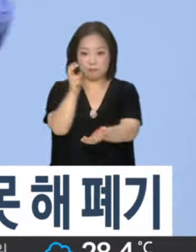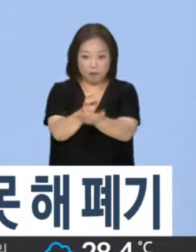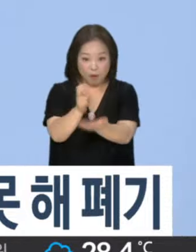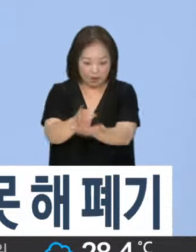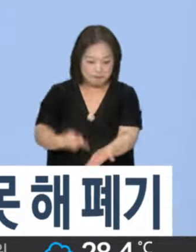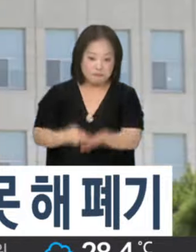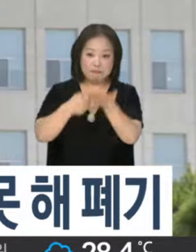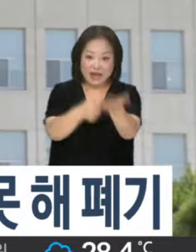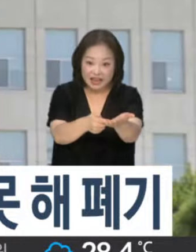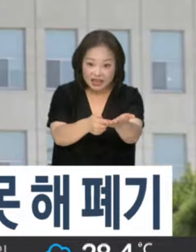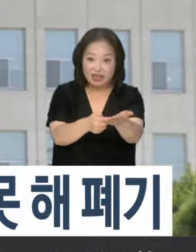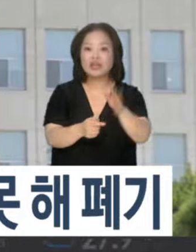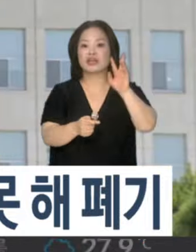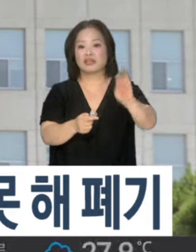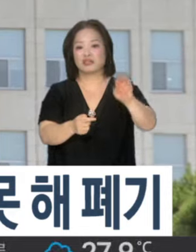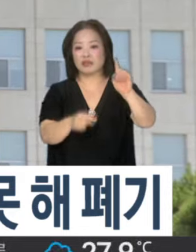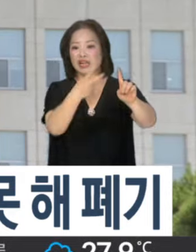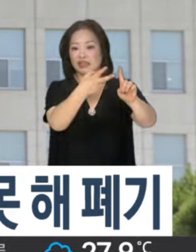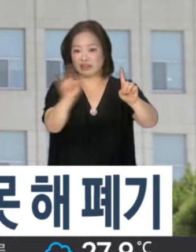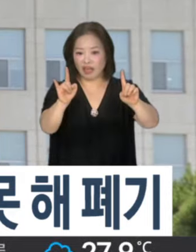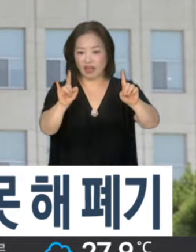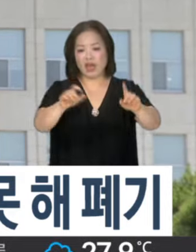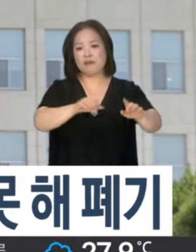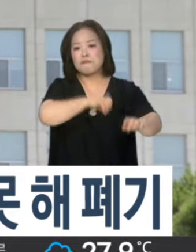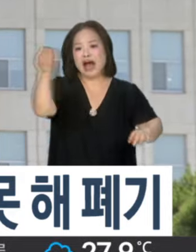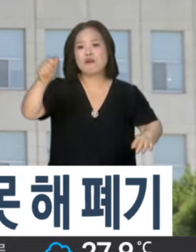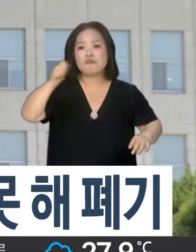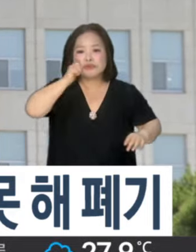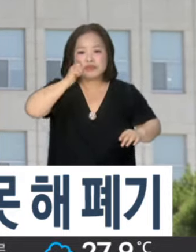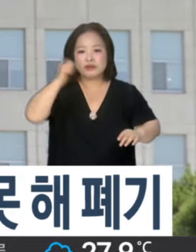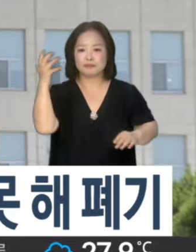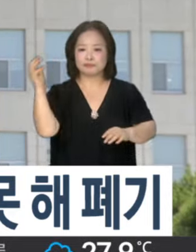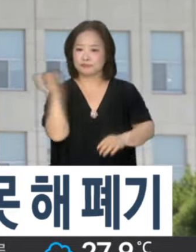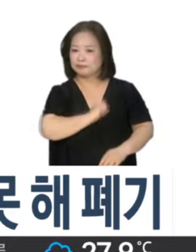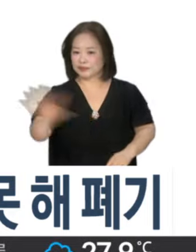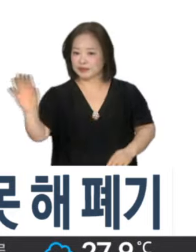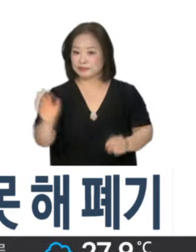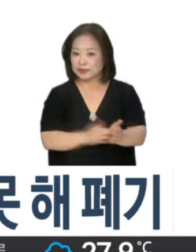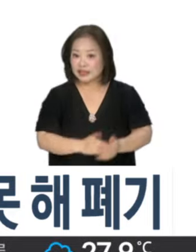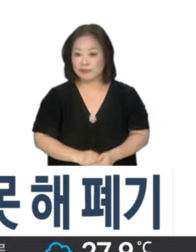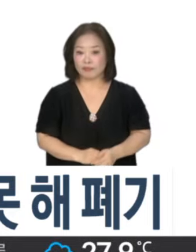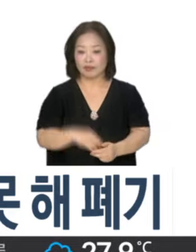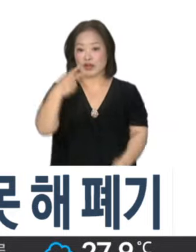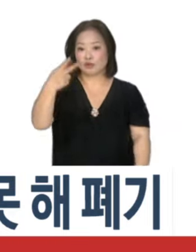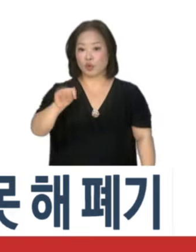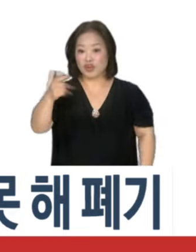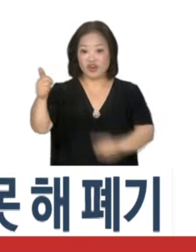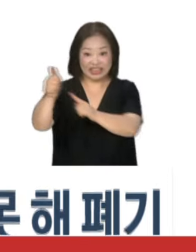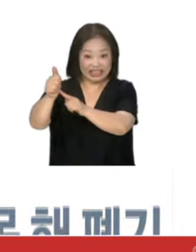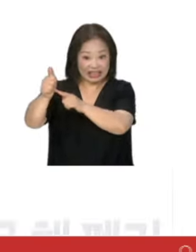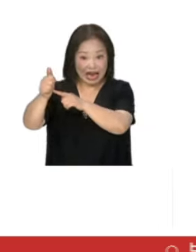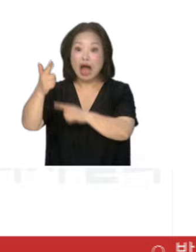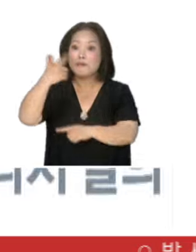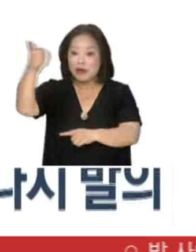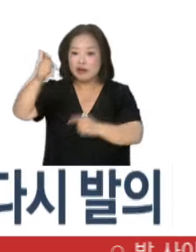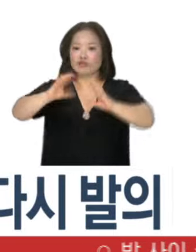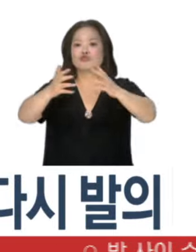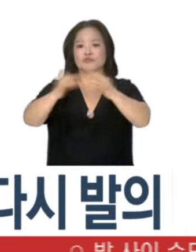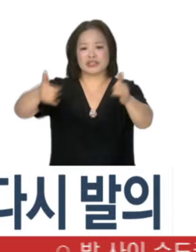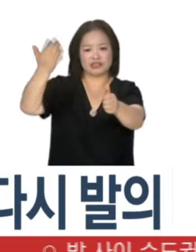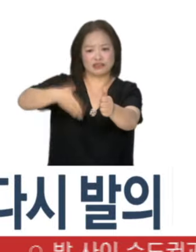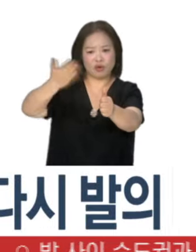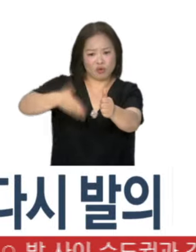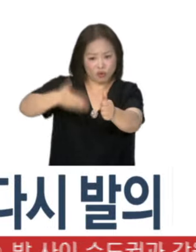법안이 발휘됐다 지난 국회에서 처리를 못해 그대로 폐기됐습니다 도윤이 아빠가 다시 국민동의 청원에